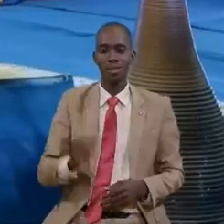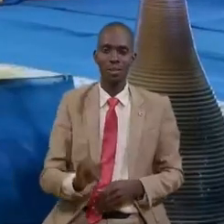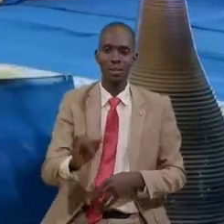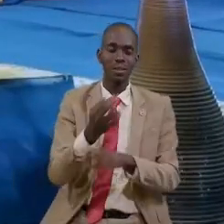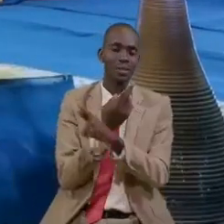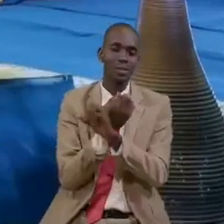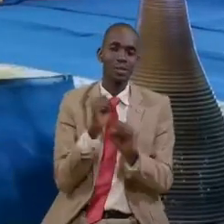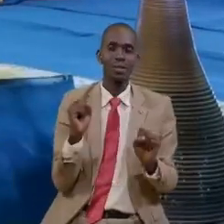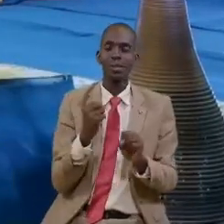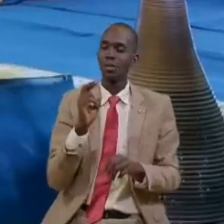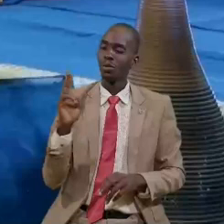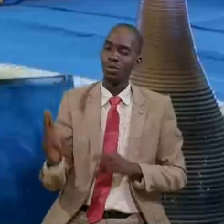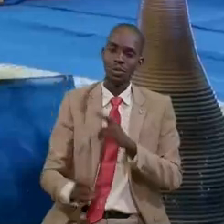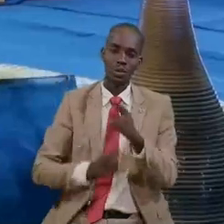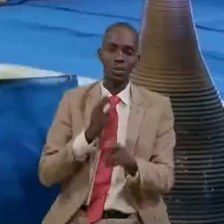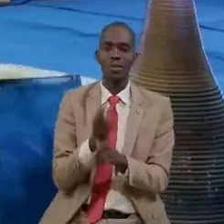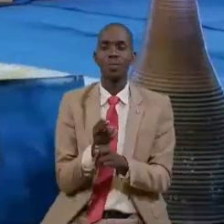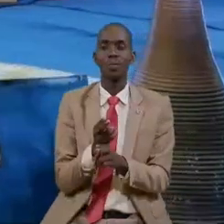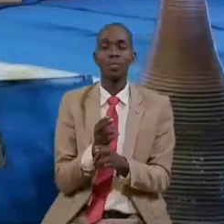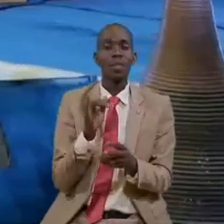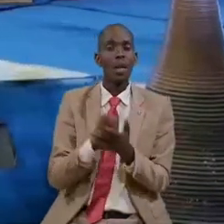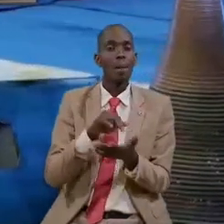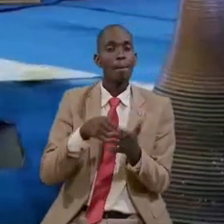éternelle. L'agneau universel, c'est-à-dire que